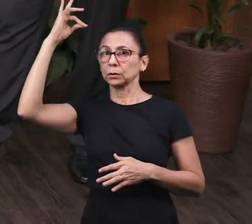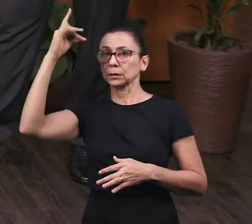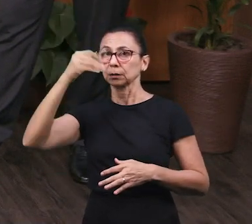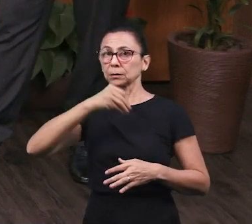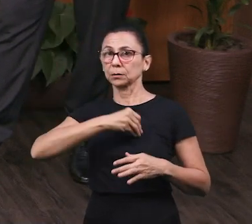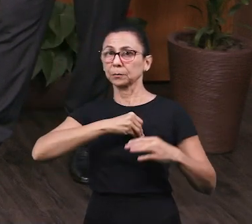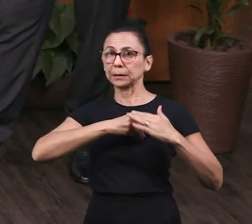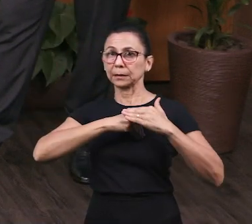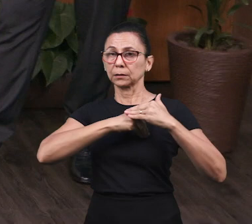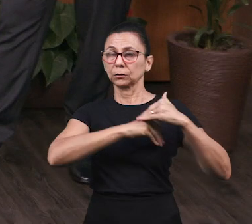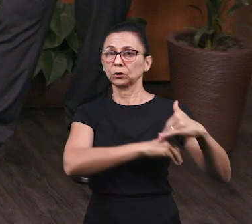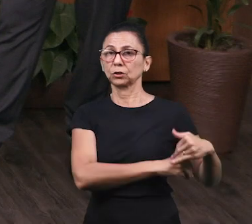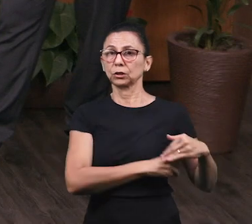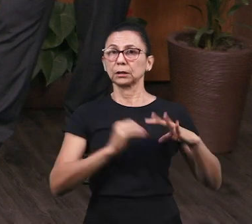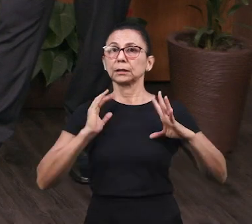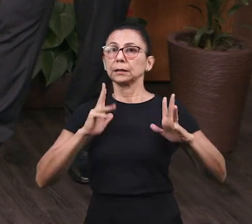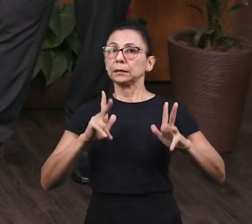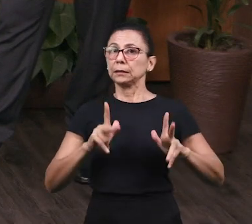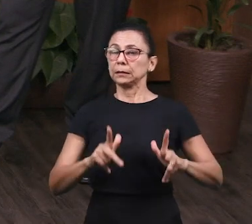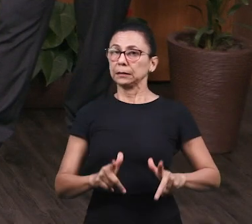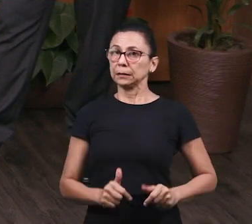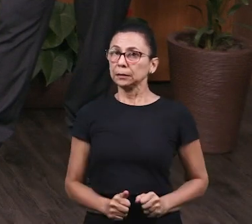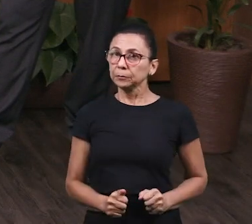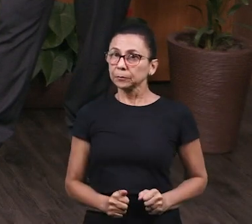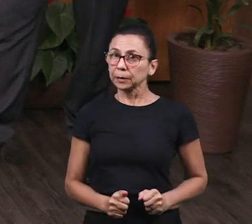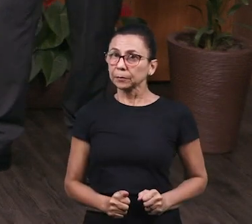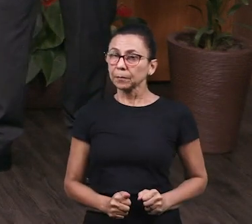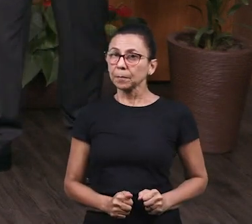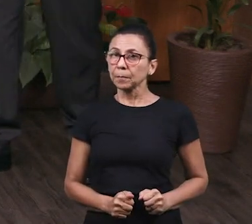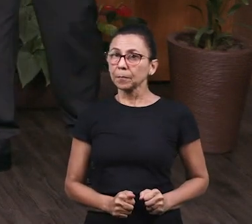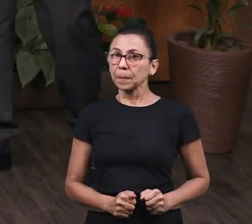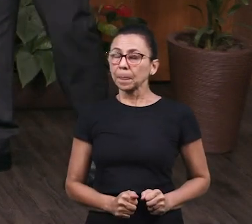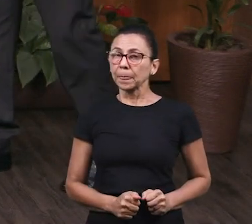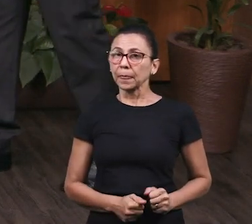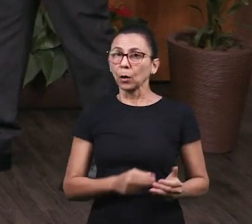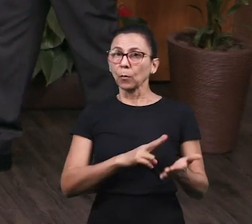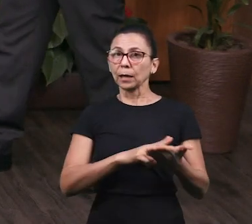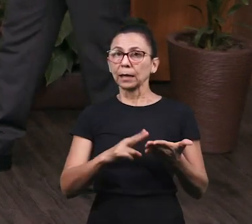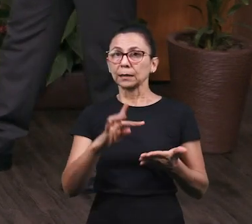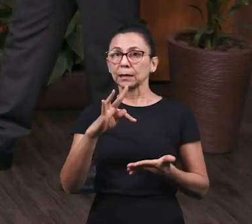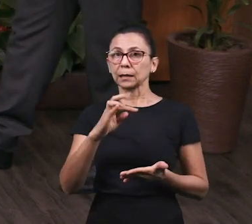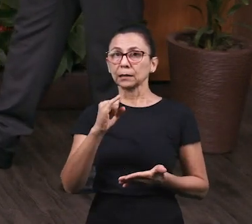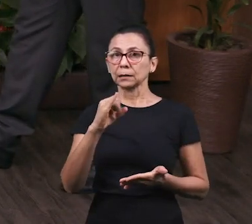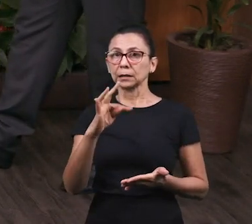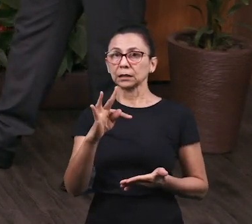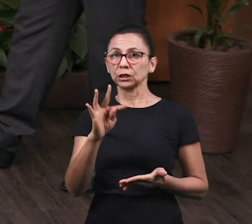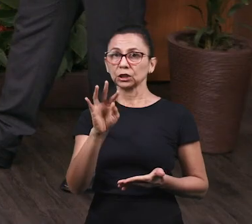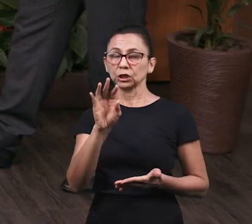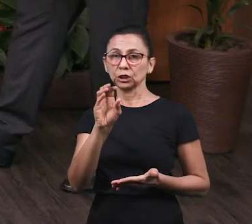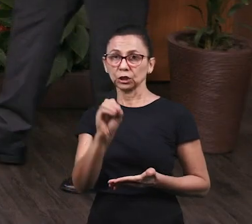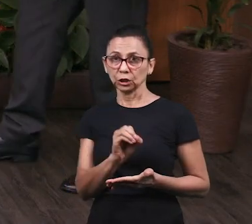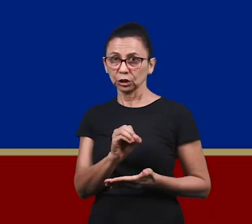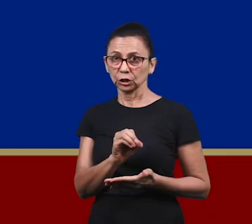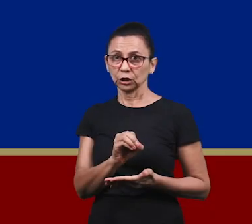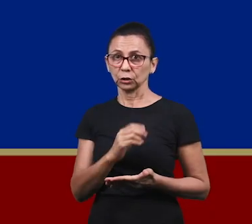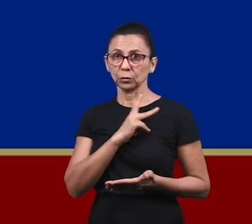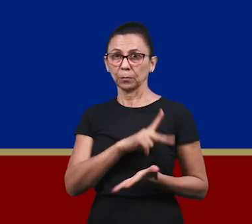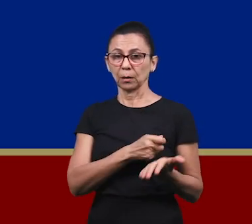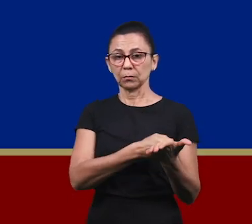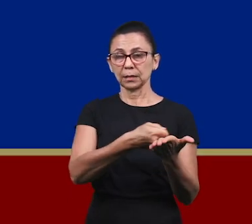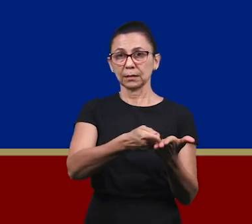par le Saint-Esprit, tel comme Paul a écrit dans la lettre à Tite, chapitre 3, verset 5, qui nous dit « Selon